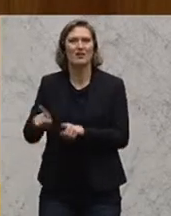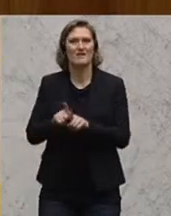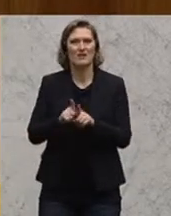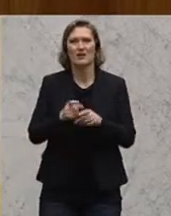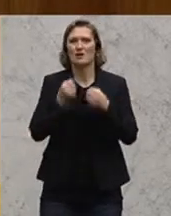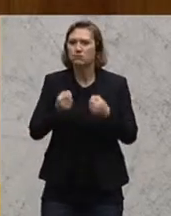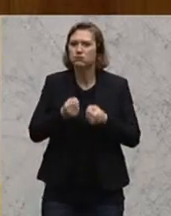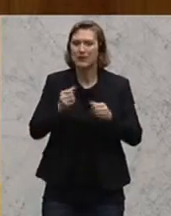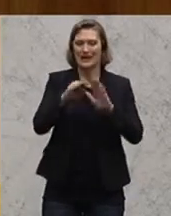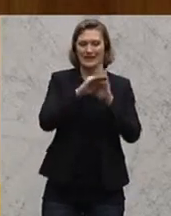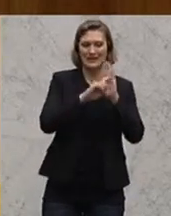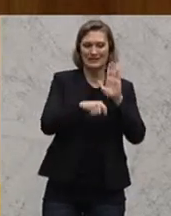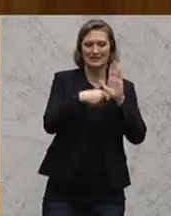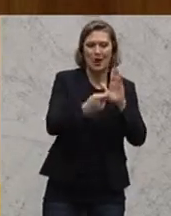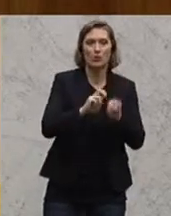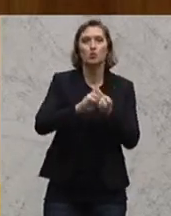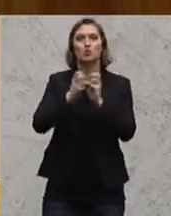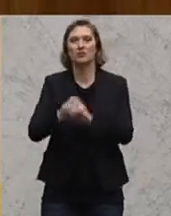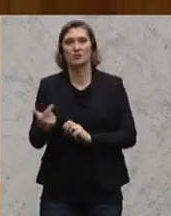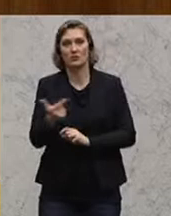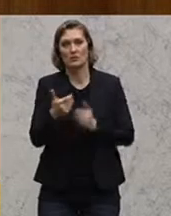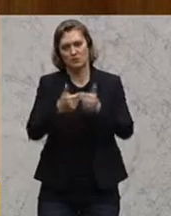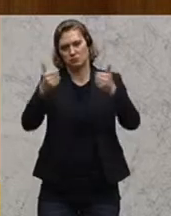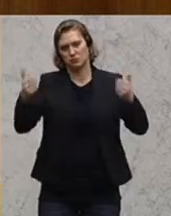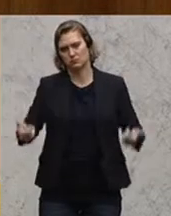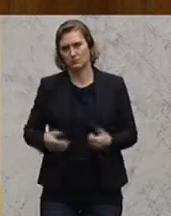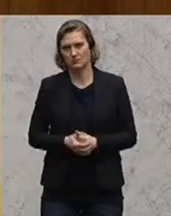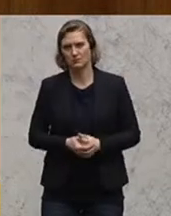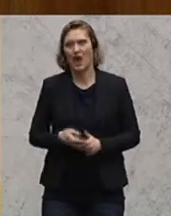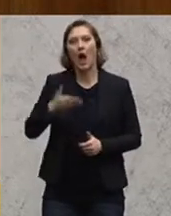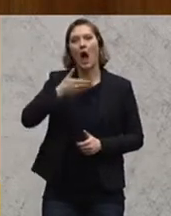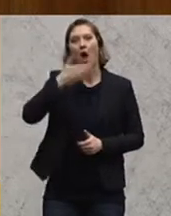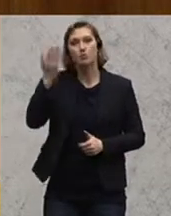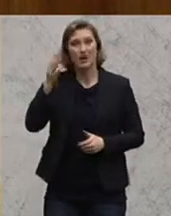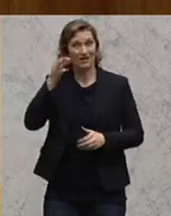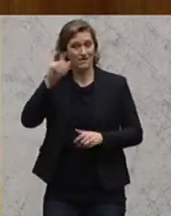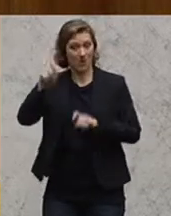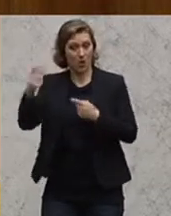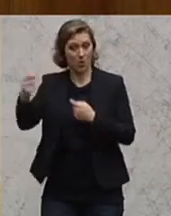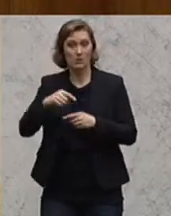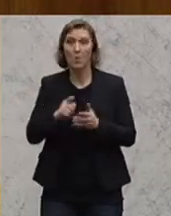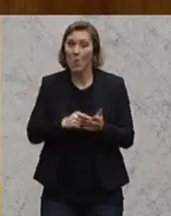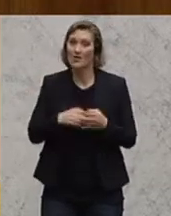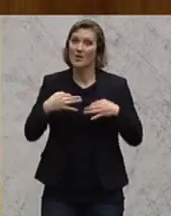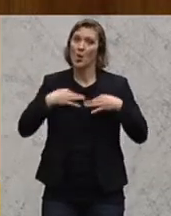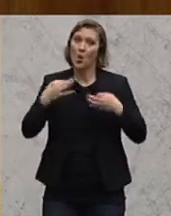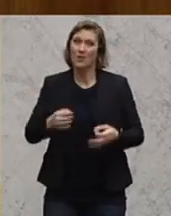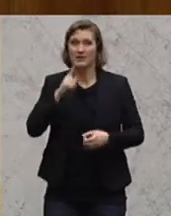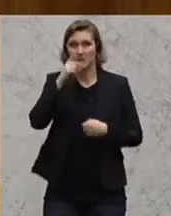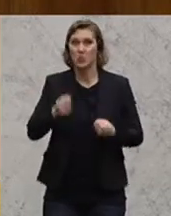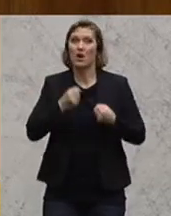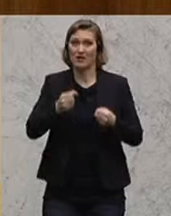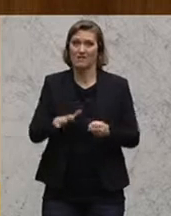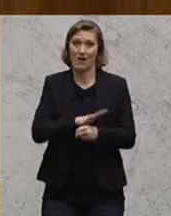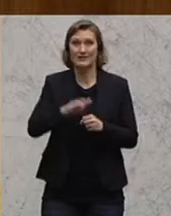der Gesetzgebung und der Umsetzung. Auch ausländische Frauen werden immer wieder Opfer sexueller Gewalt in Indien.